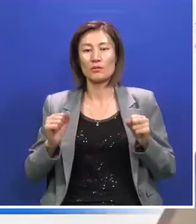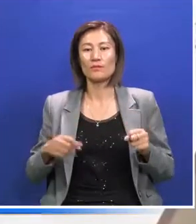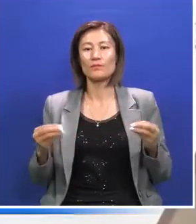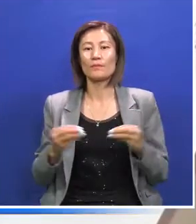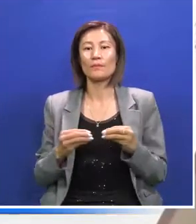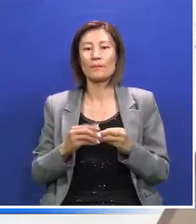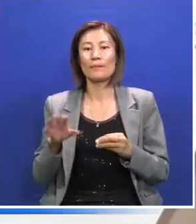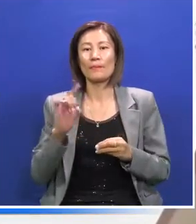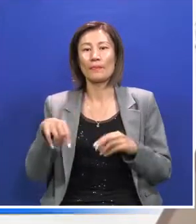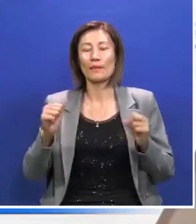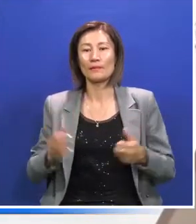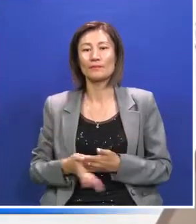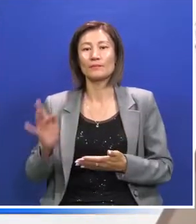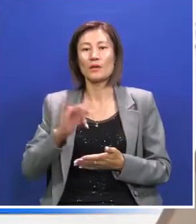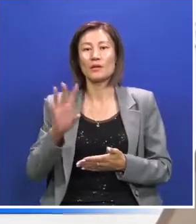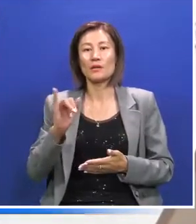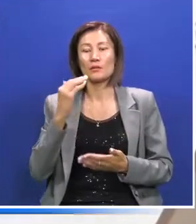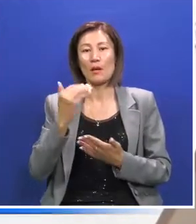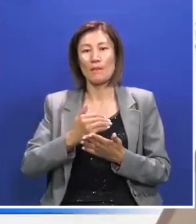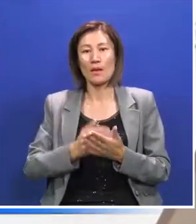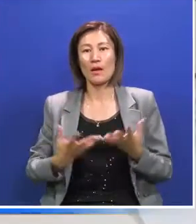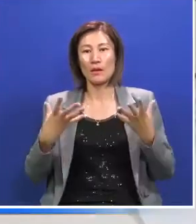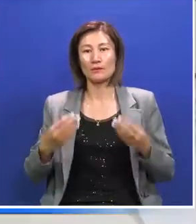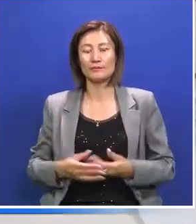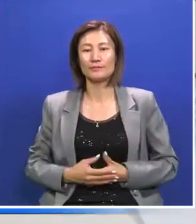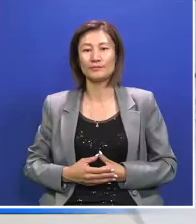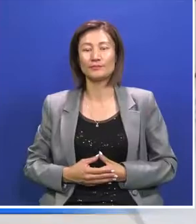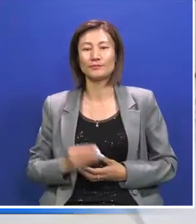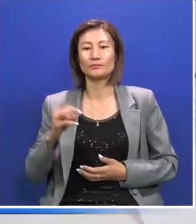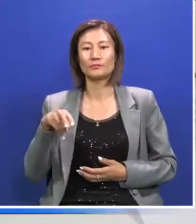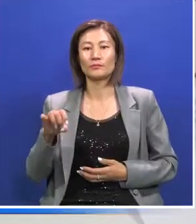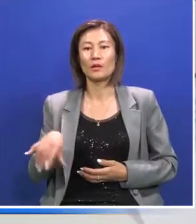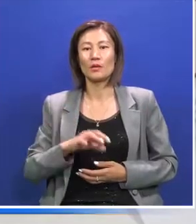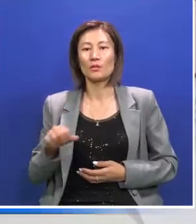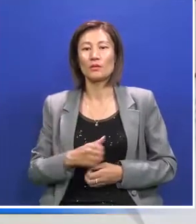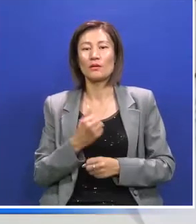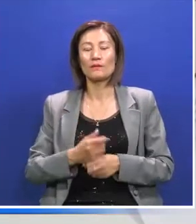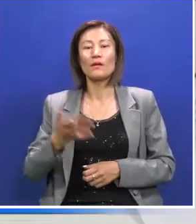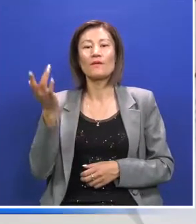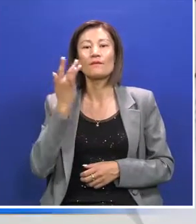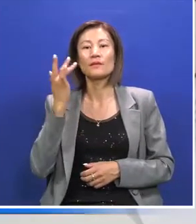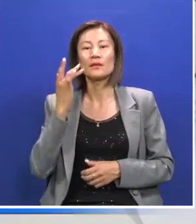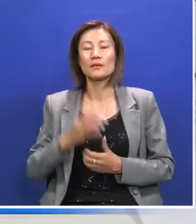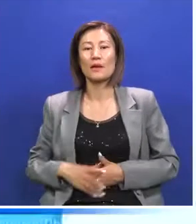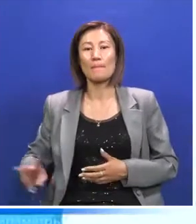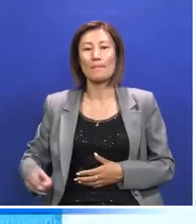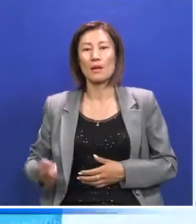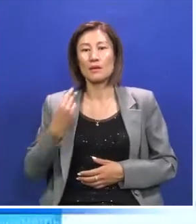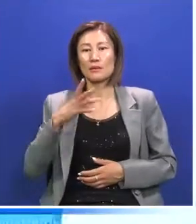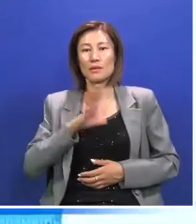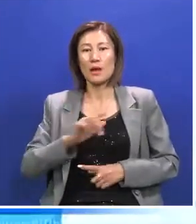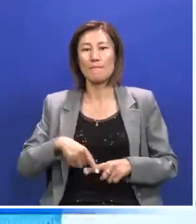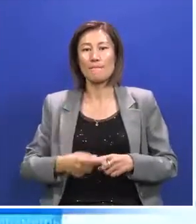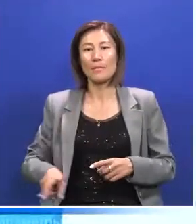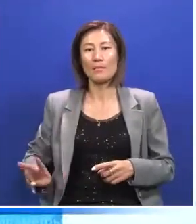негізгі басымдықтан тұратын қалалық сайлауалды бағдарламаларды іске асырудың жол картасын орындау әрқашан партия филиалының басты назарында.